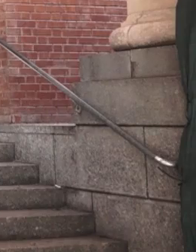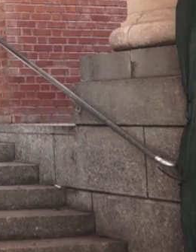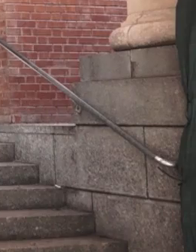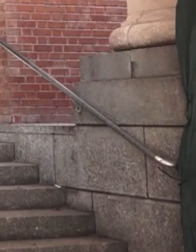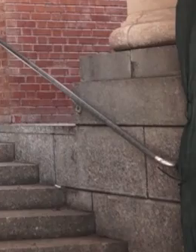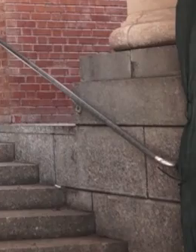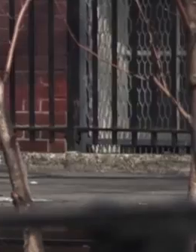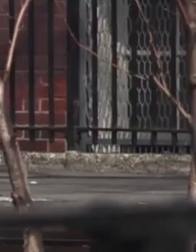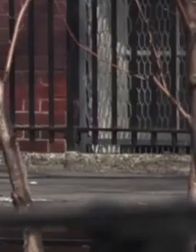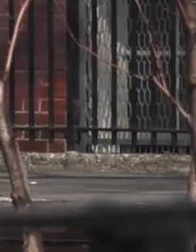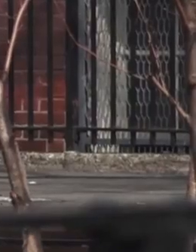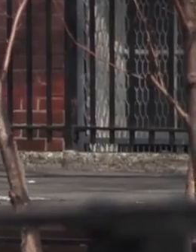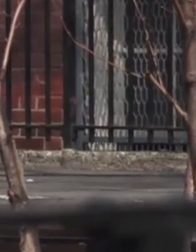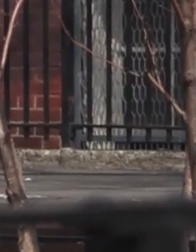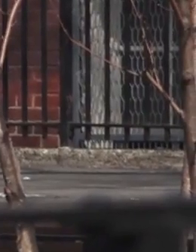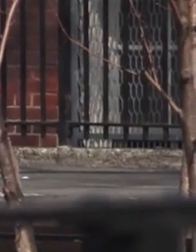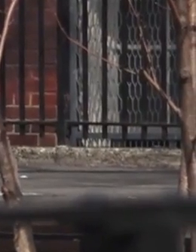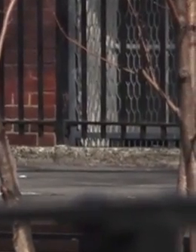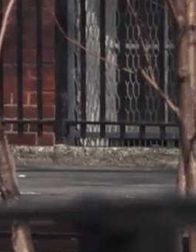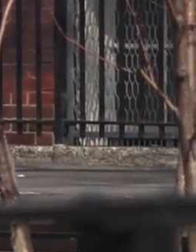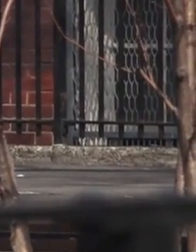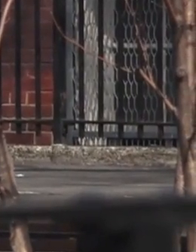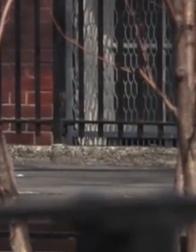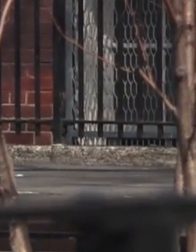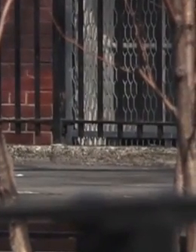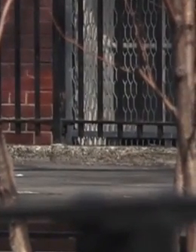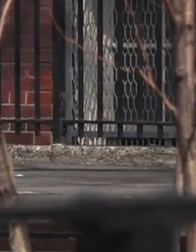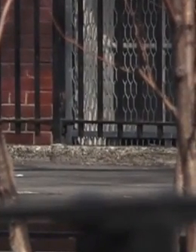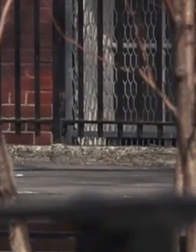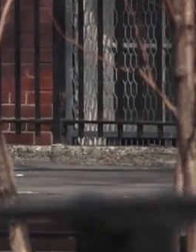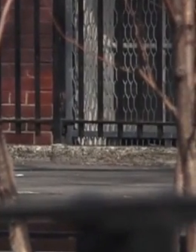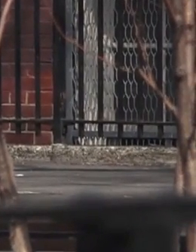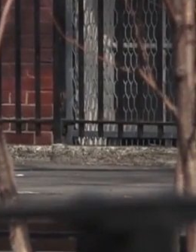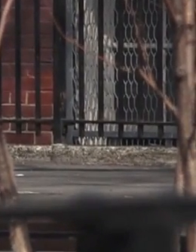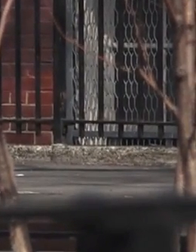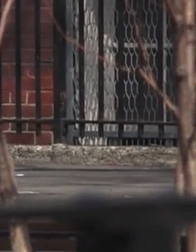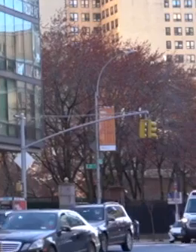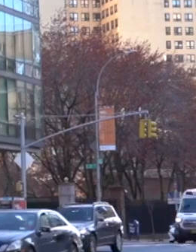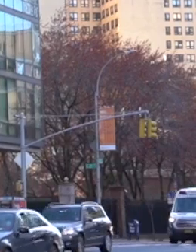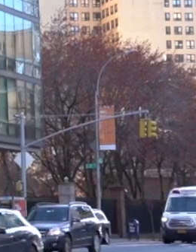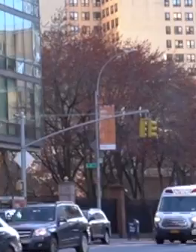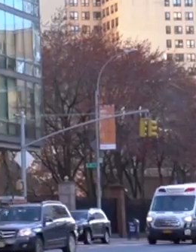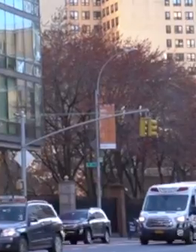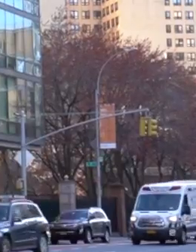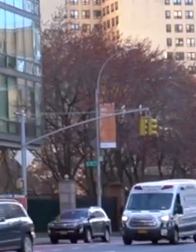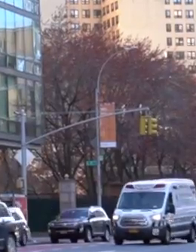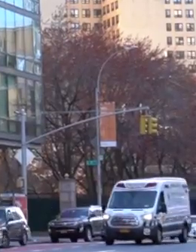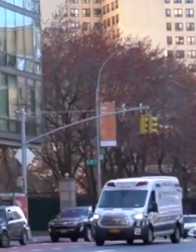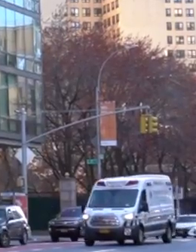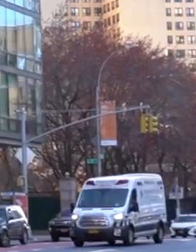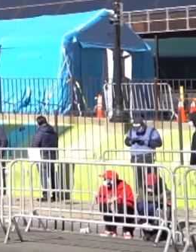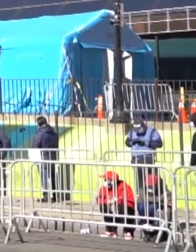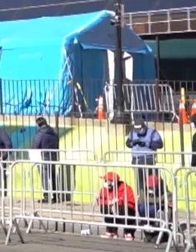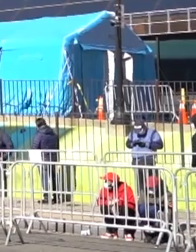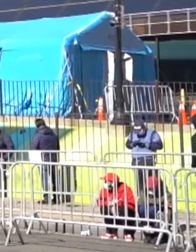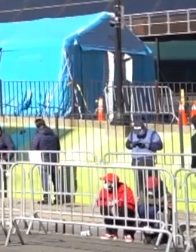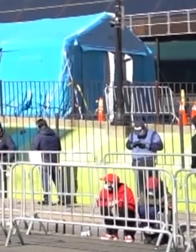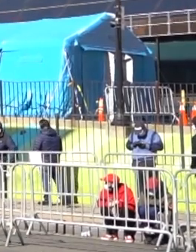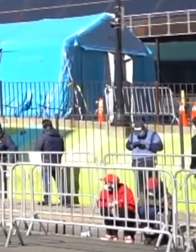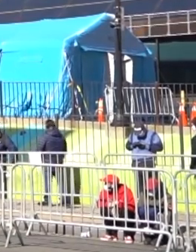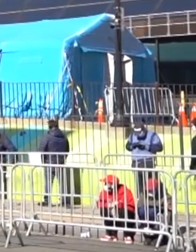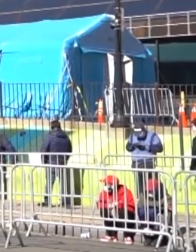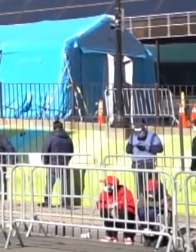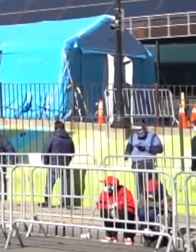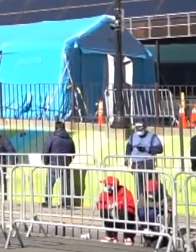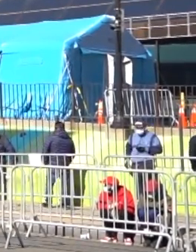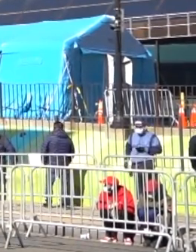时学校可以进行部署计划，在提交给州府后，可在7月获批。另外，州长库莫宣布，针对中共病毒的追